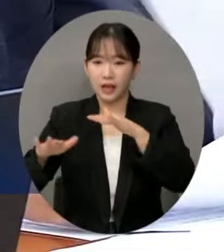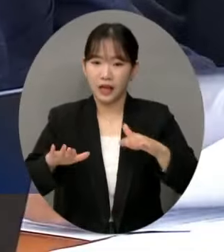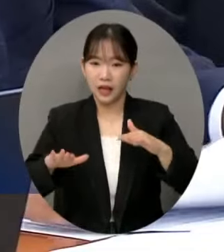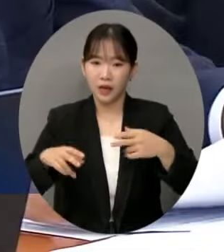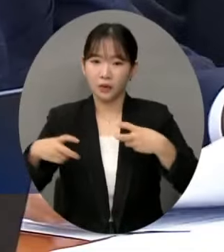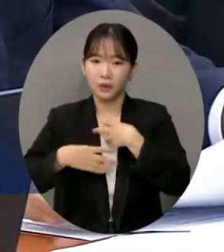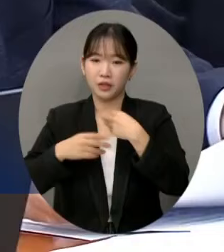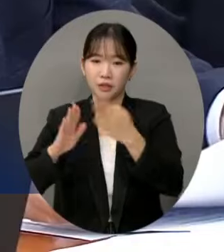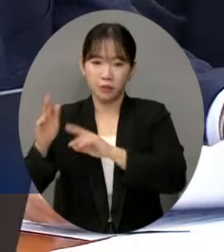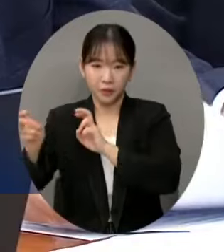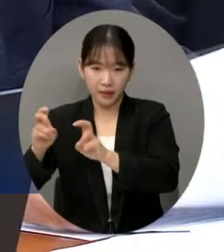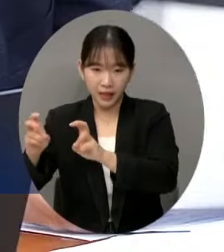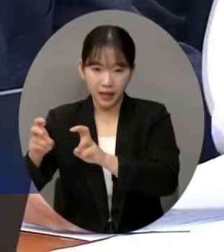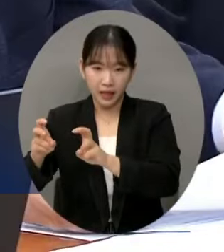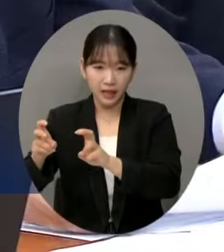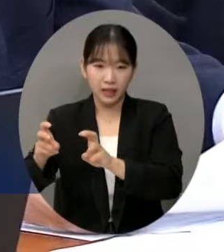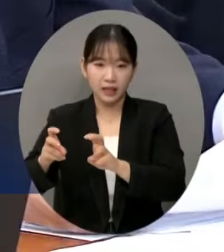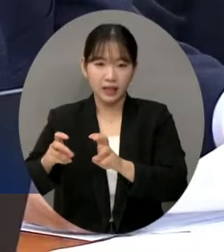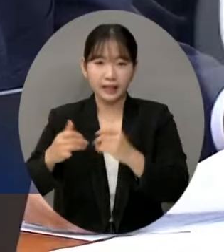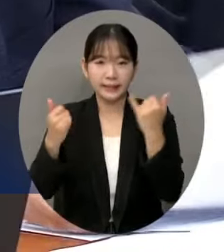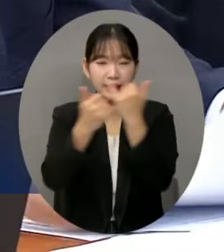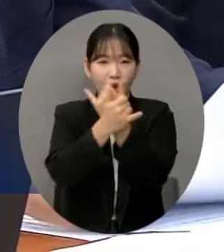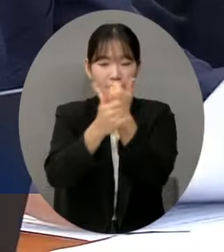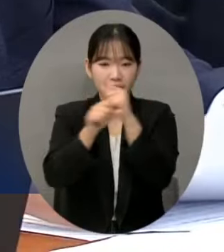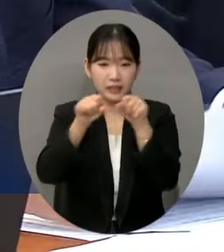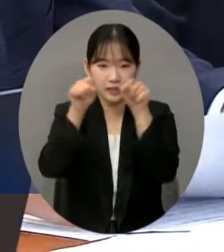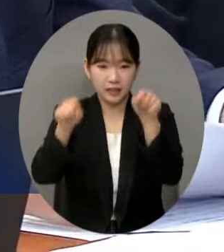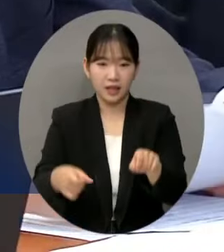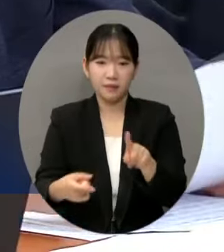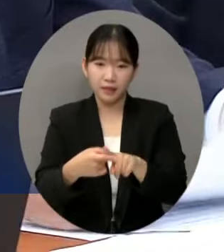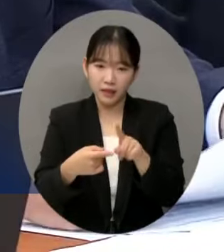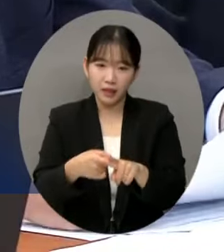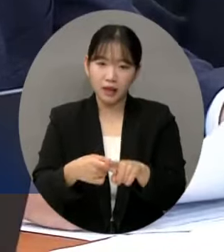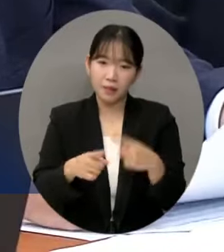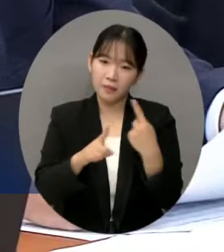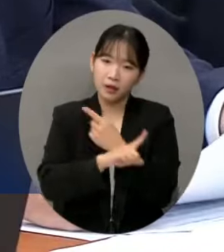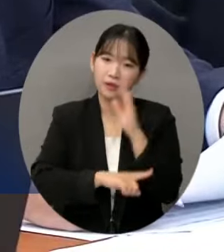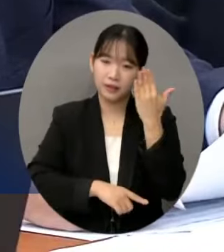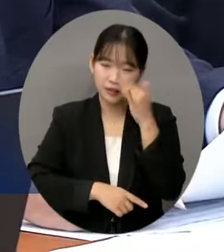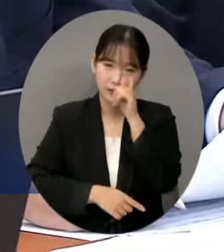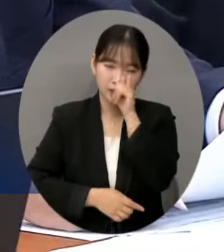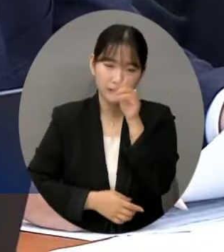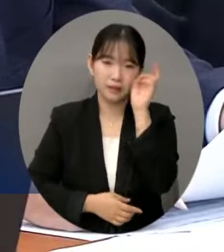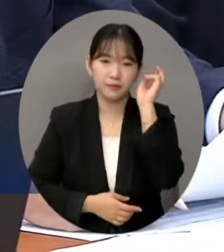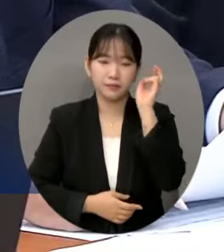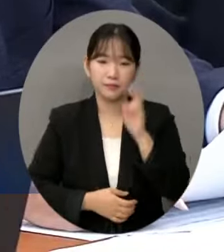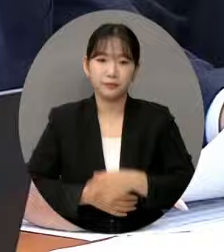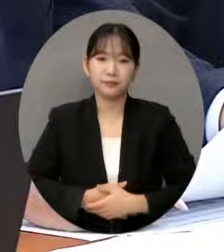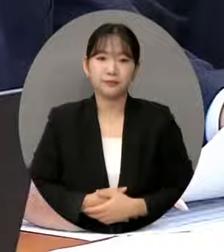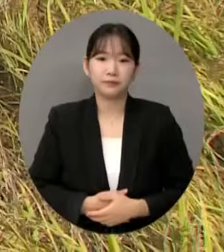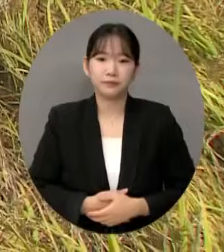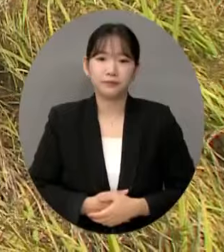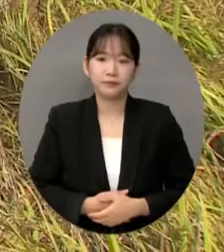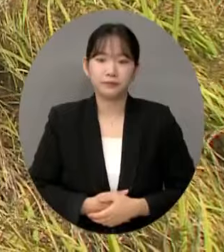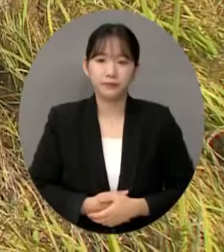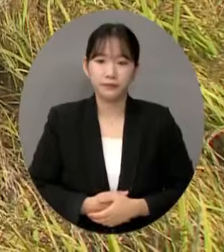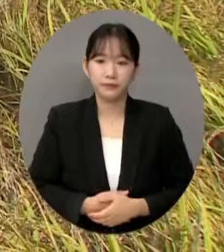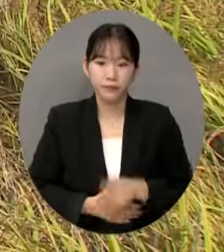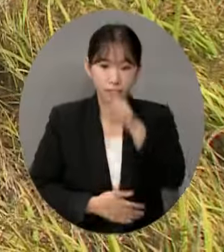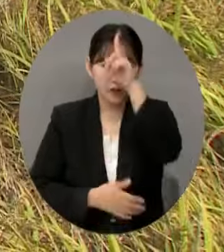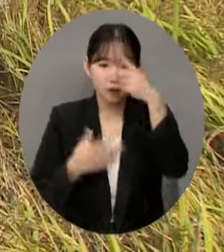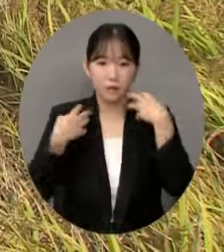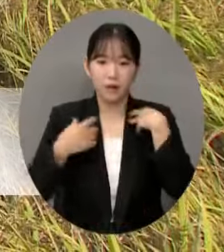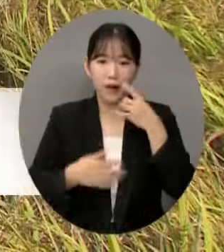사고의 그 연락 체계에 대한 좀 손을 좀 봐야 되는 부분은 있을 것으로 보여집니다